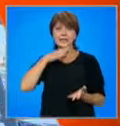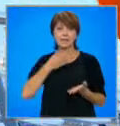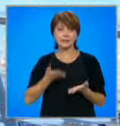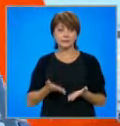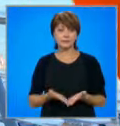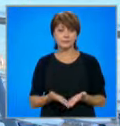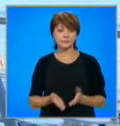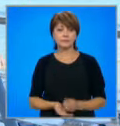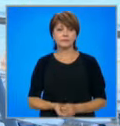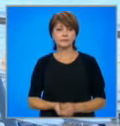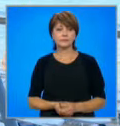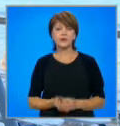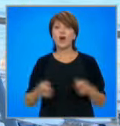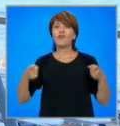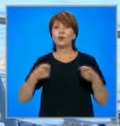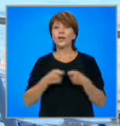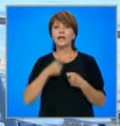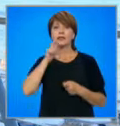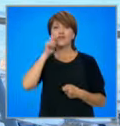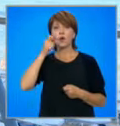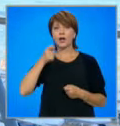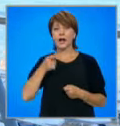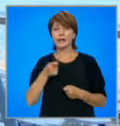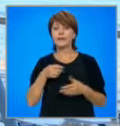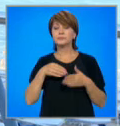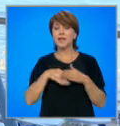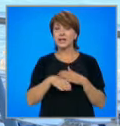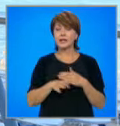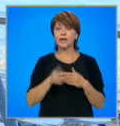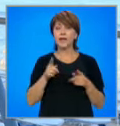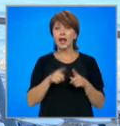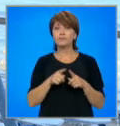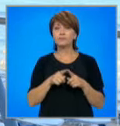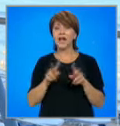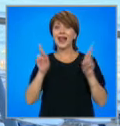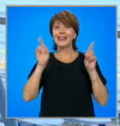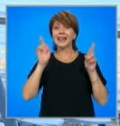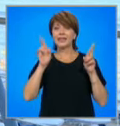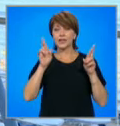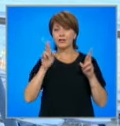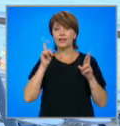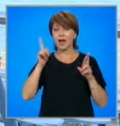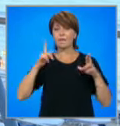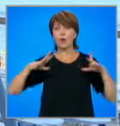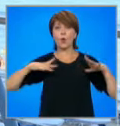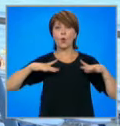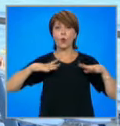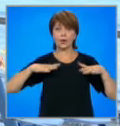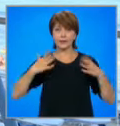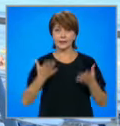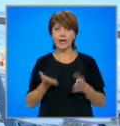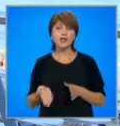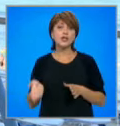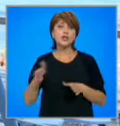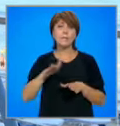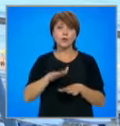нещо. Войната в Украйна стри на надеждите на хотелиерите по Северното Черноморие за силен летен сезон. Ще преодолее